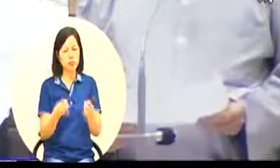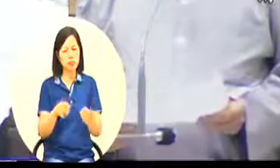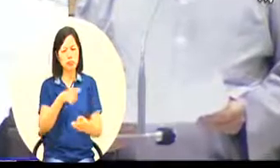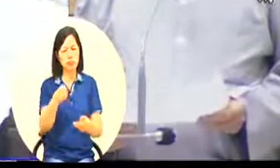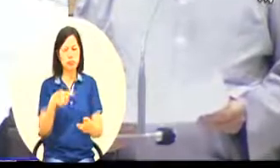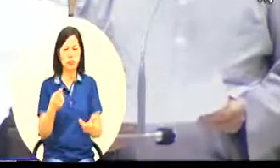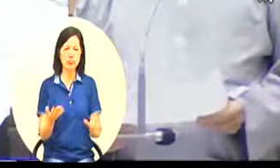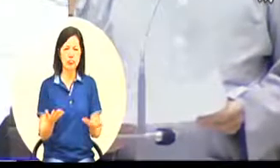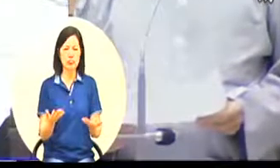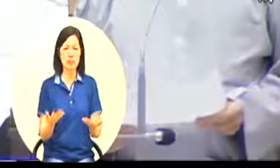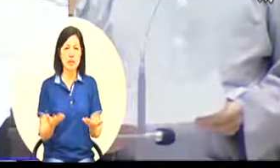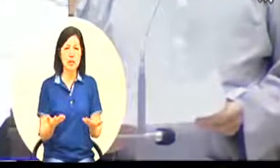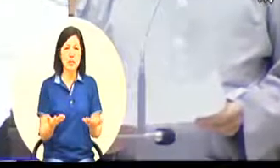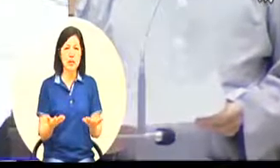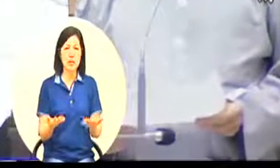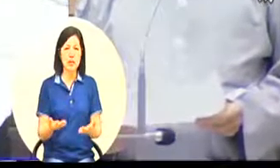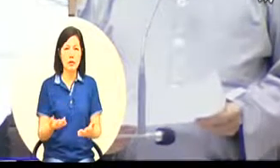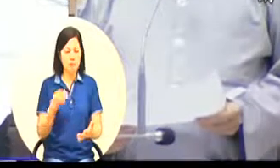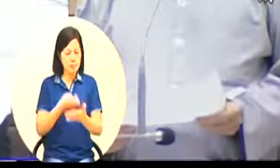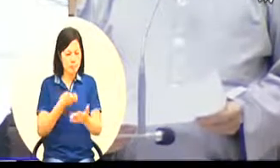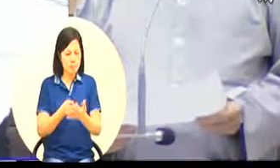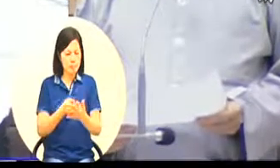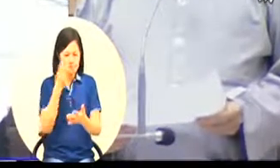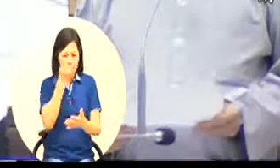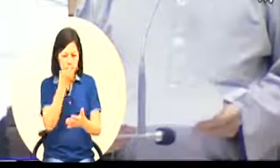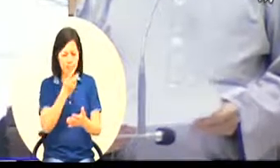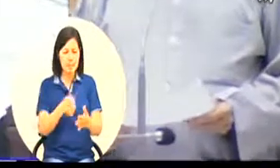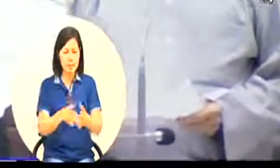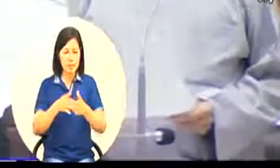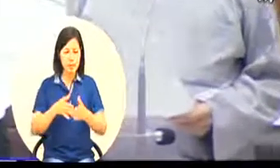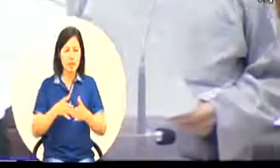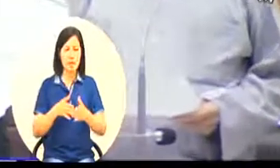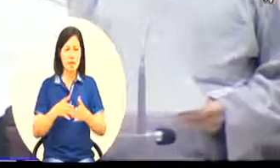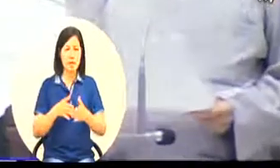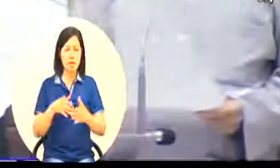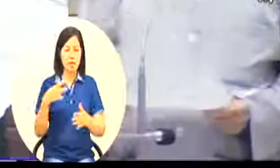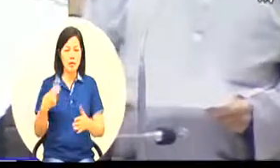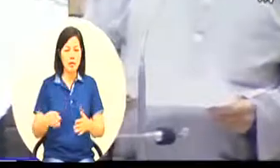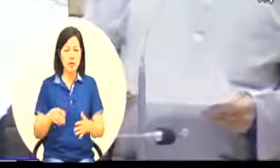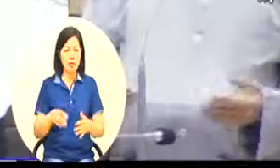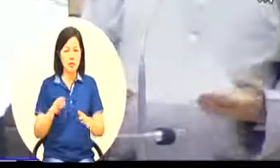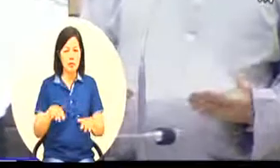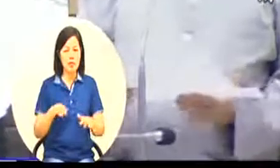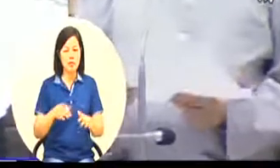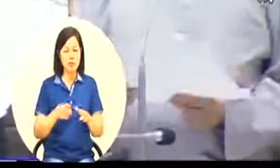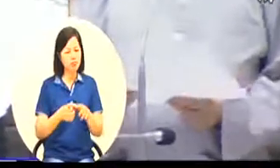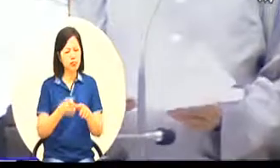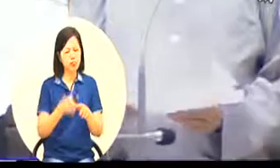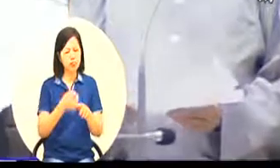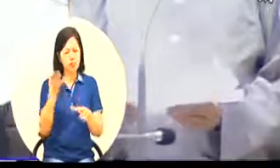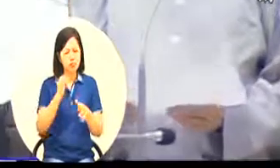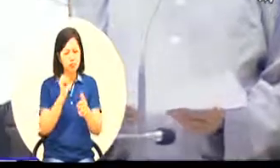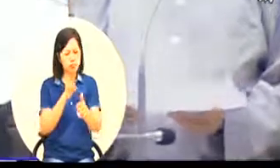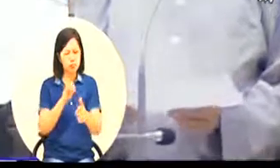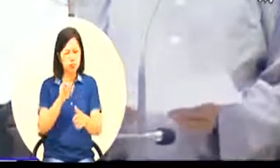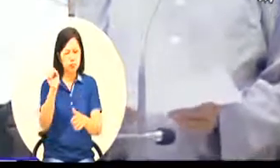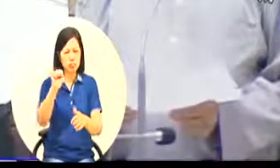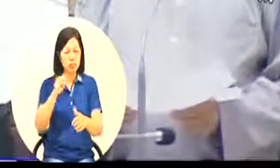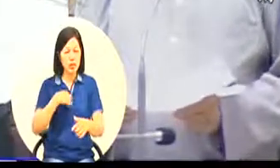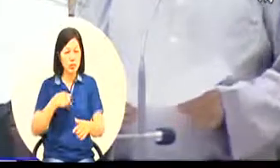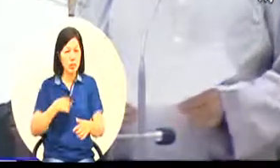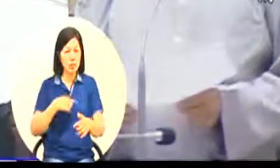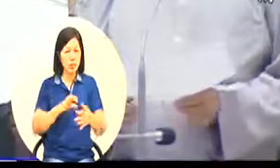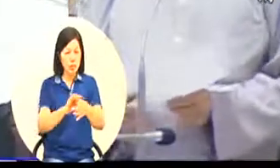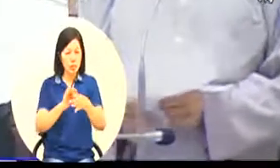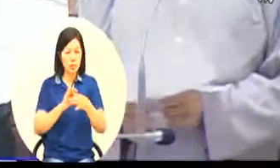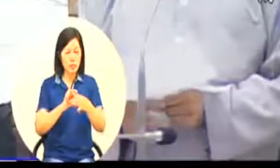医学上较严谨的吼。较严肃去看，说无多去甲讲这個，但是这个部分咱嘛是爱关心这个整